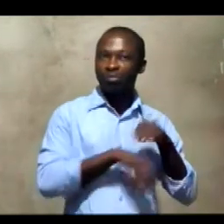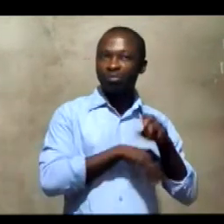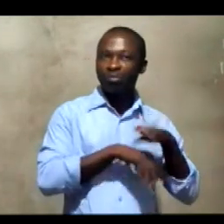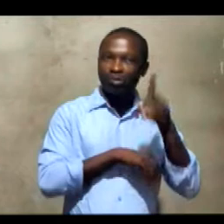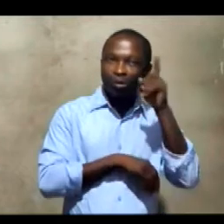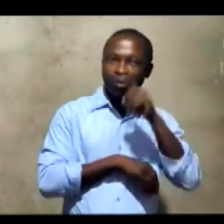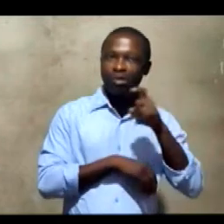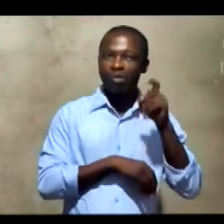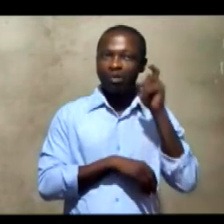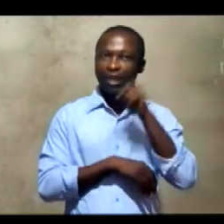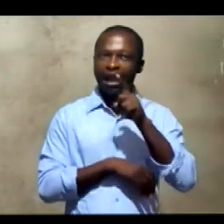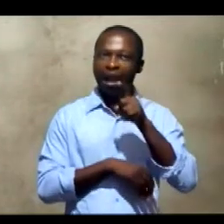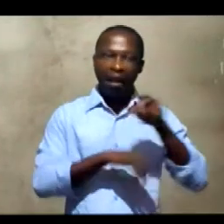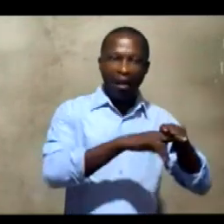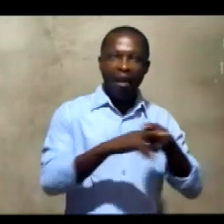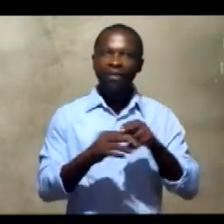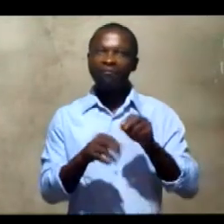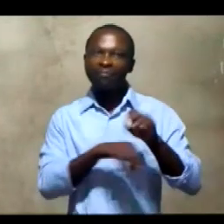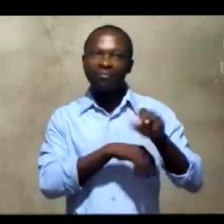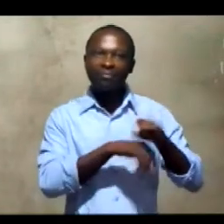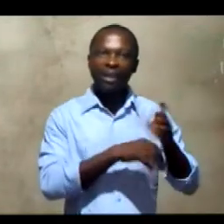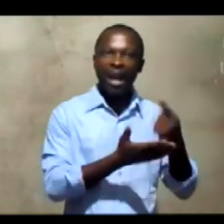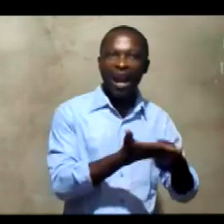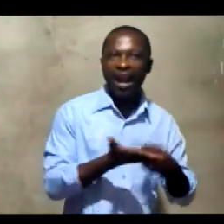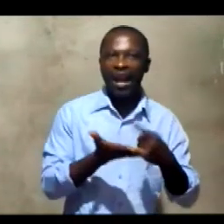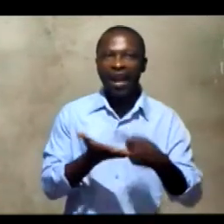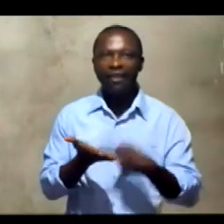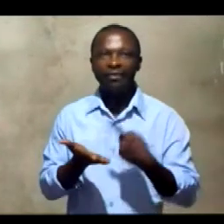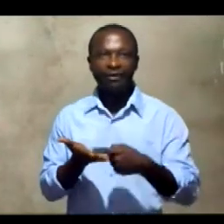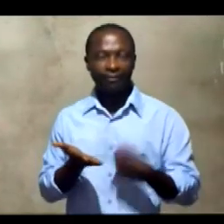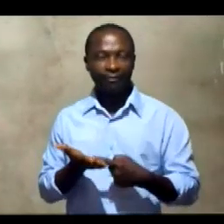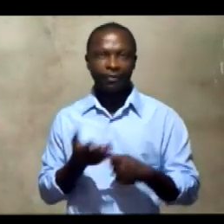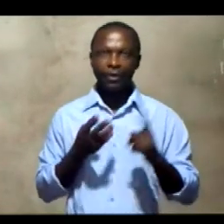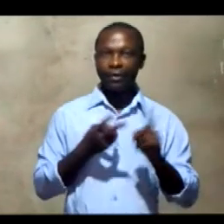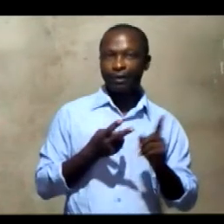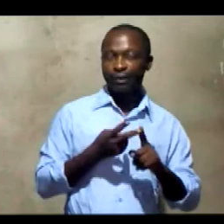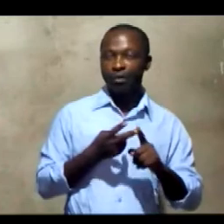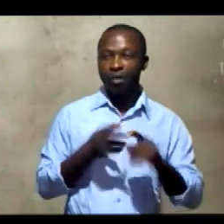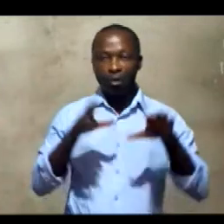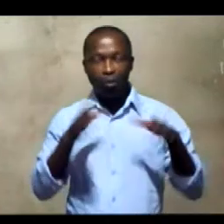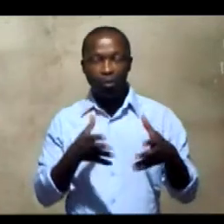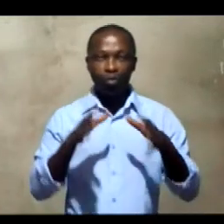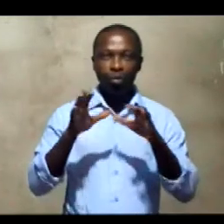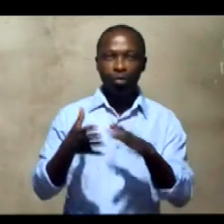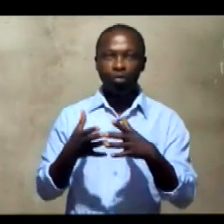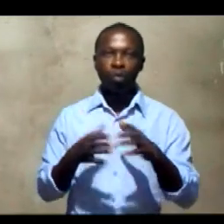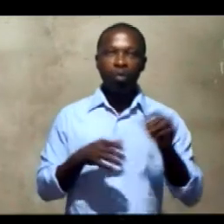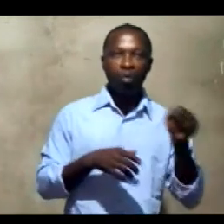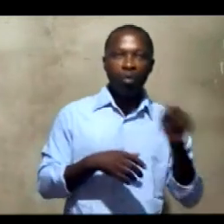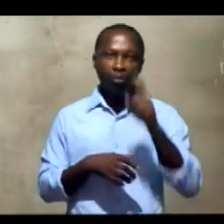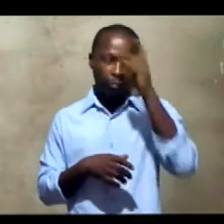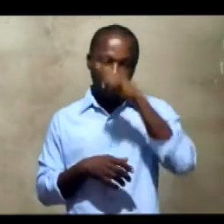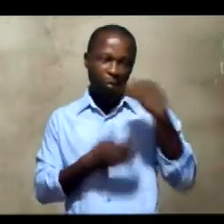national du parti qui regroupe, en plus de membres du directoire national, l'instance dirigeante du parti, les membres du Conseil des